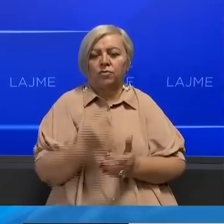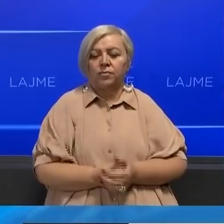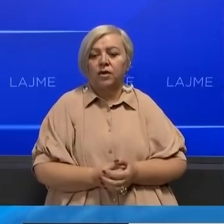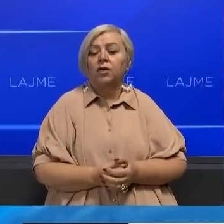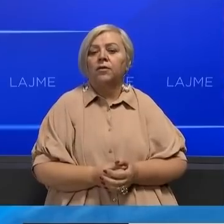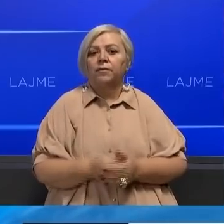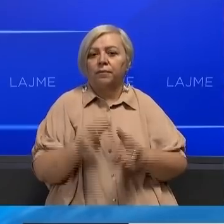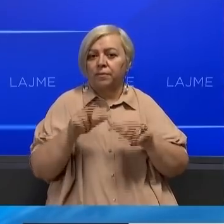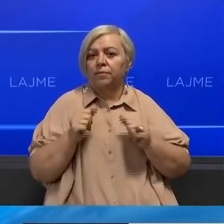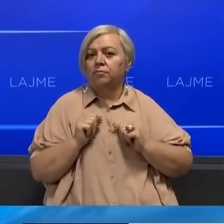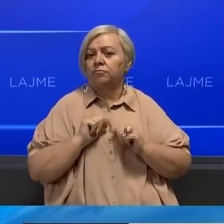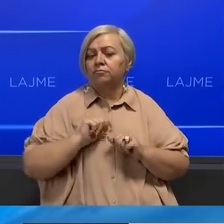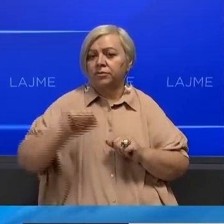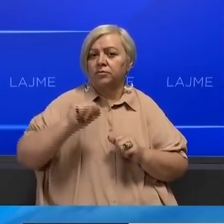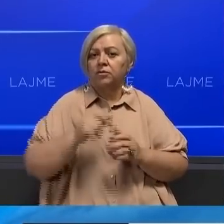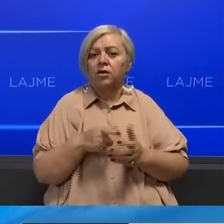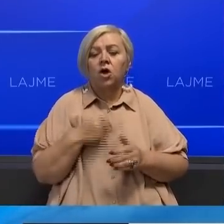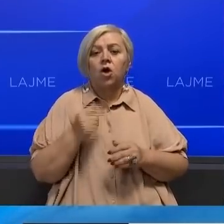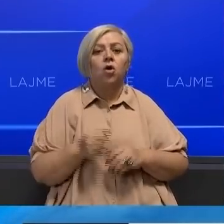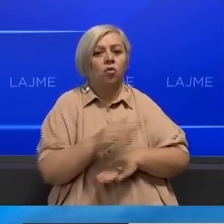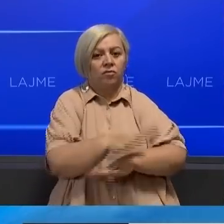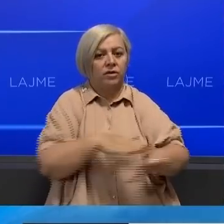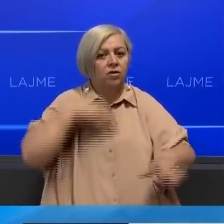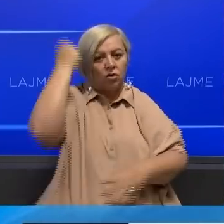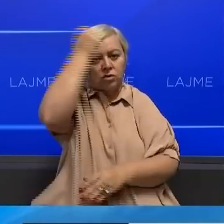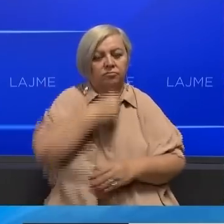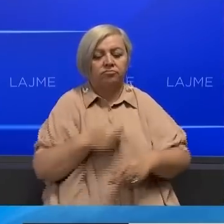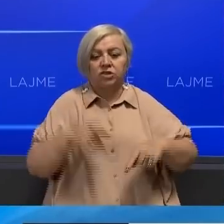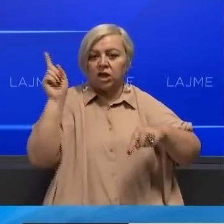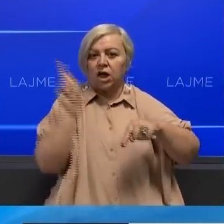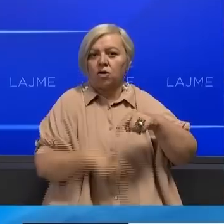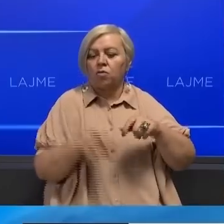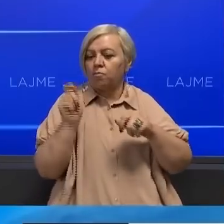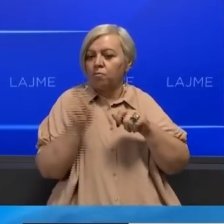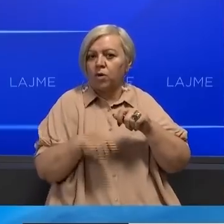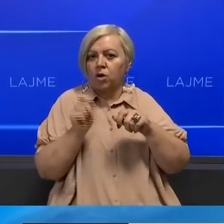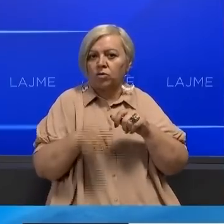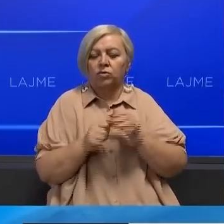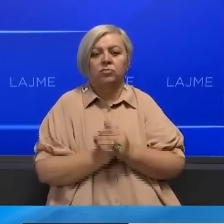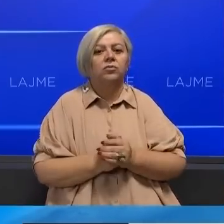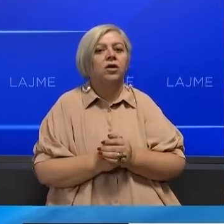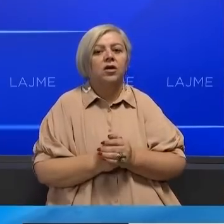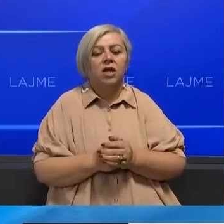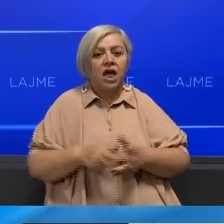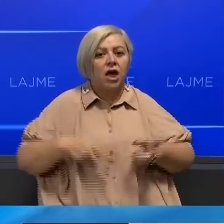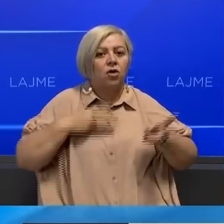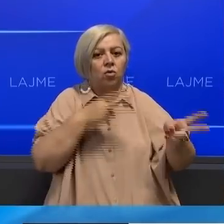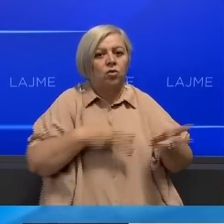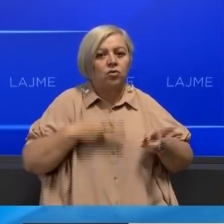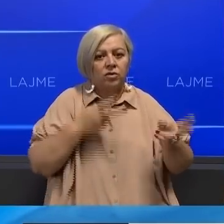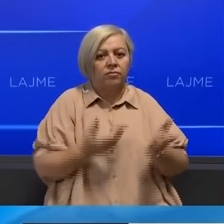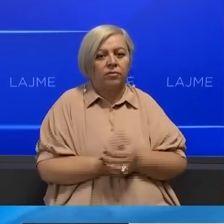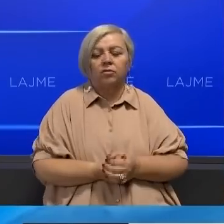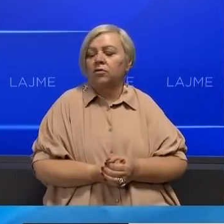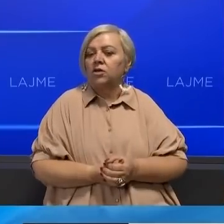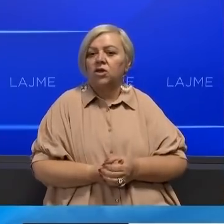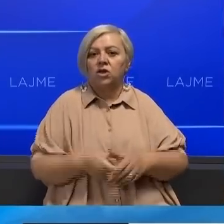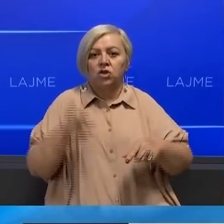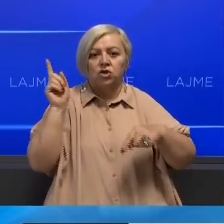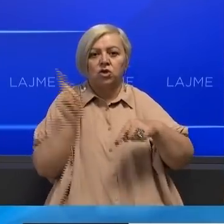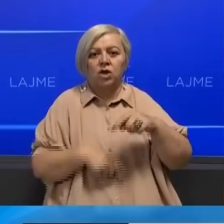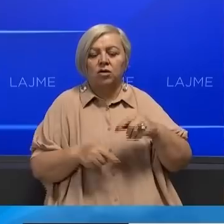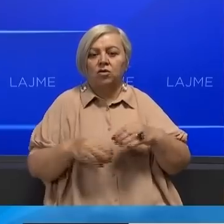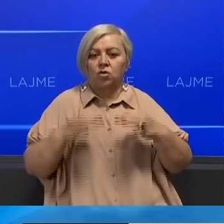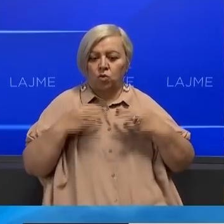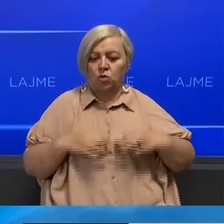asnjë kundër dhe asnjë abstenim, Kuvendi i Kosovës ka shkarkuar bordin e autoritetit regulativ të hekurudhave. Me çrast janë shkarkuar